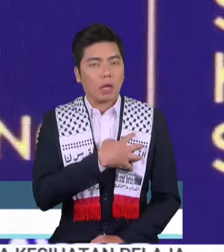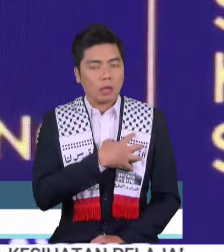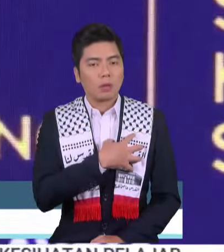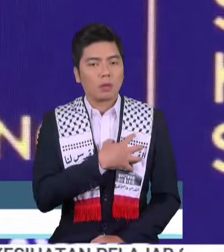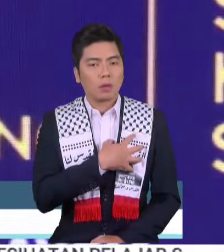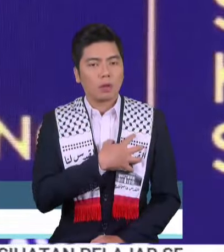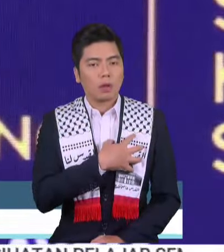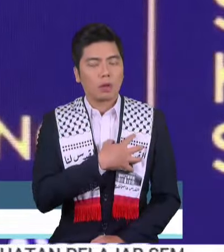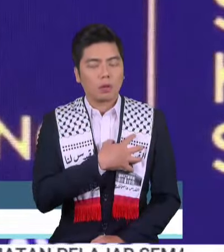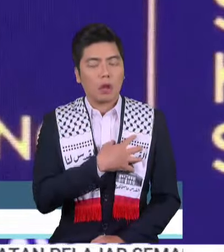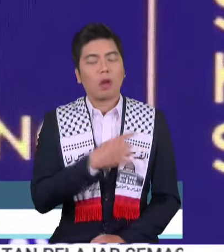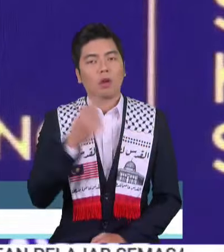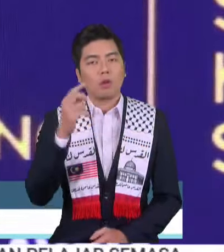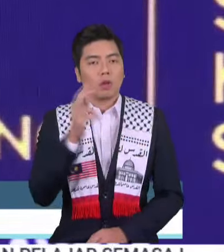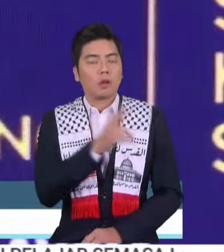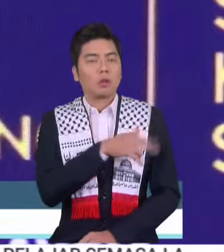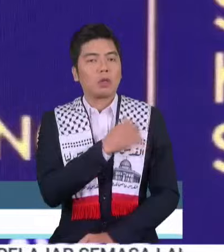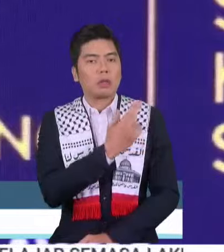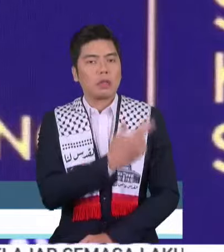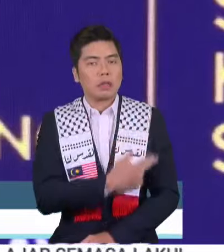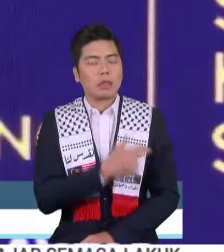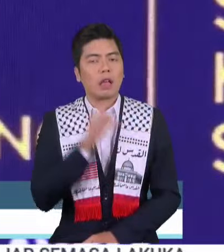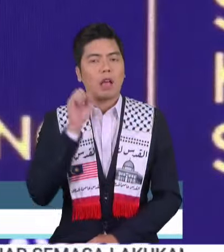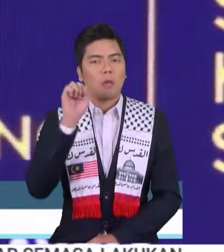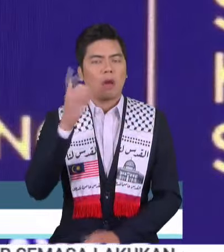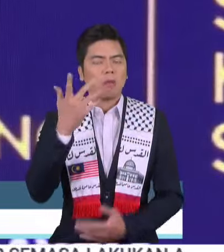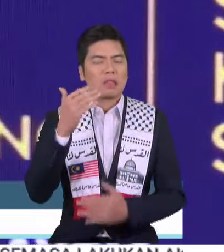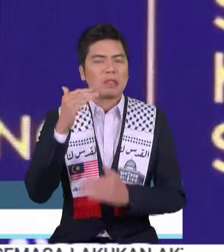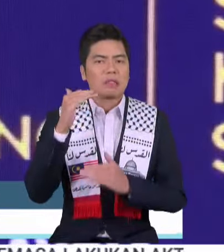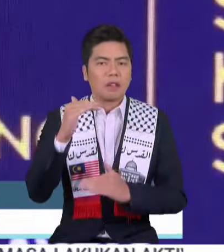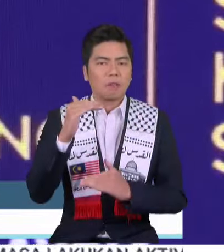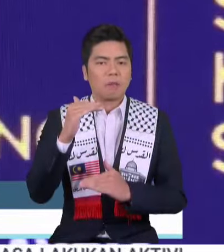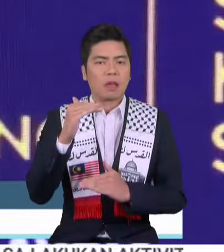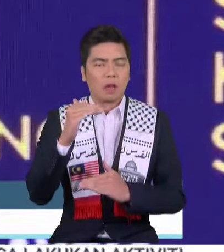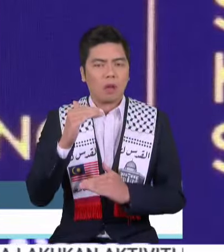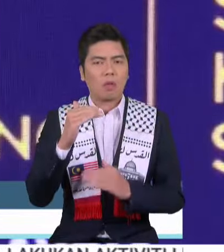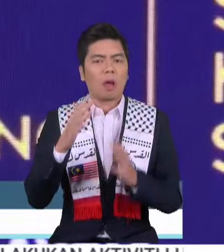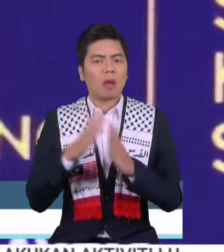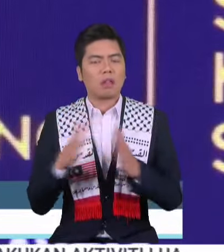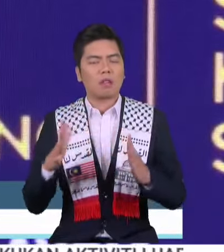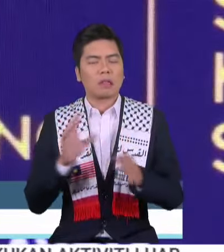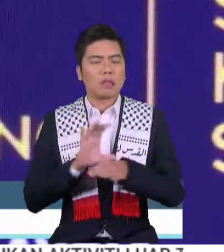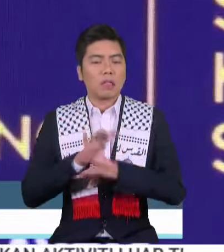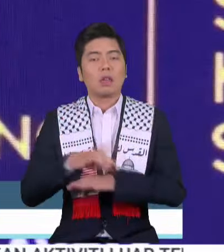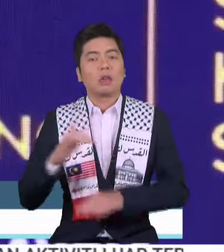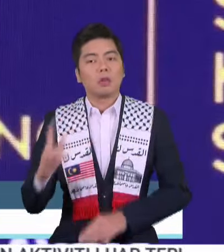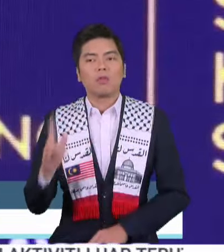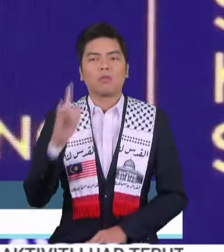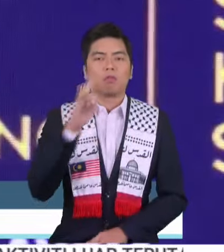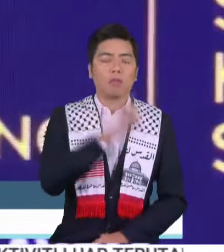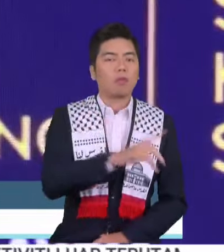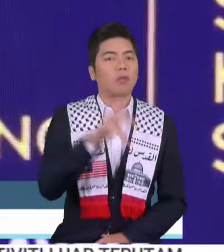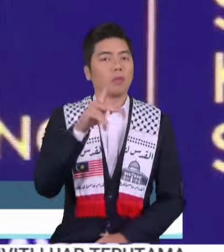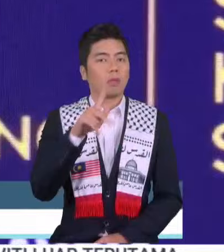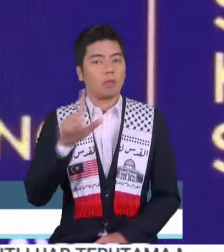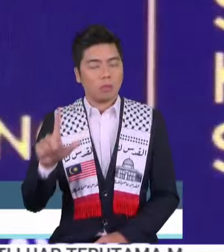kapasiti di negeri Sabah ini terbatas. Banyak terpaksa terbang ke Kuala